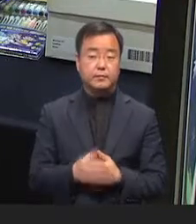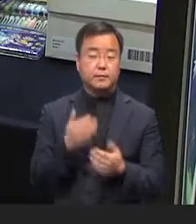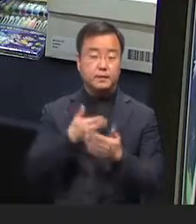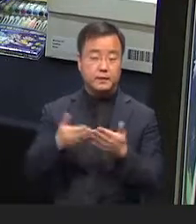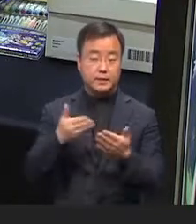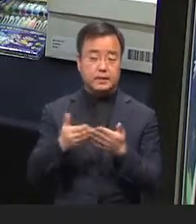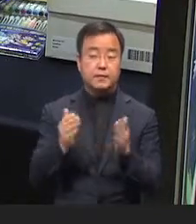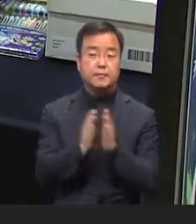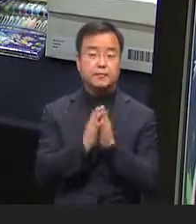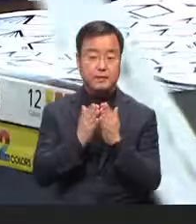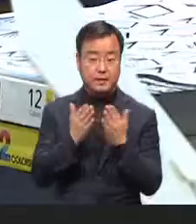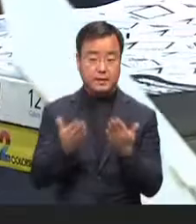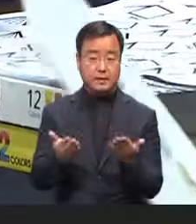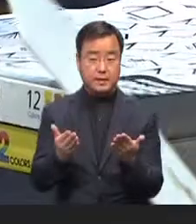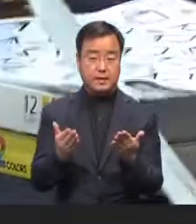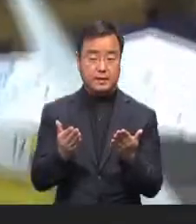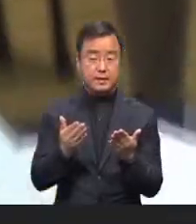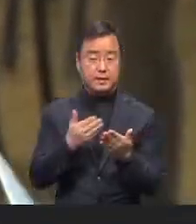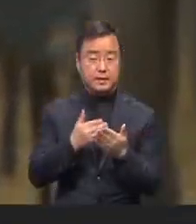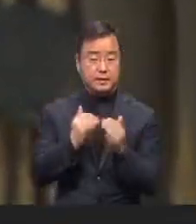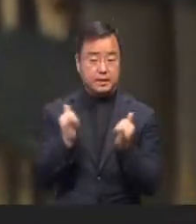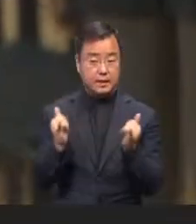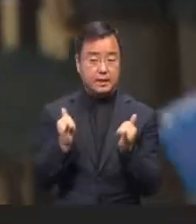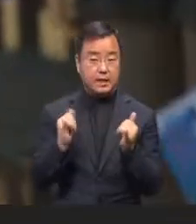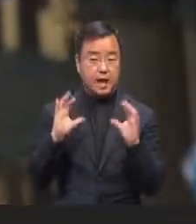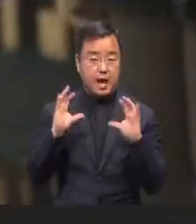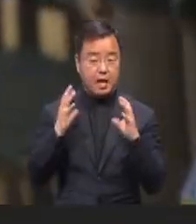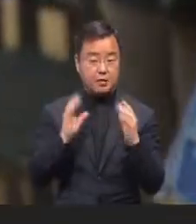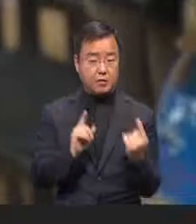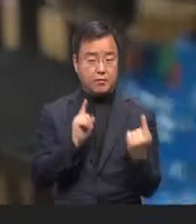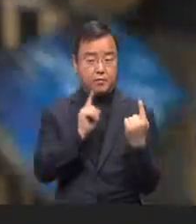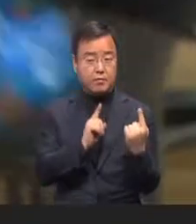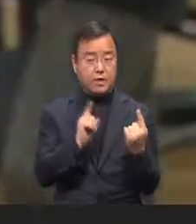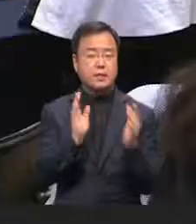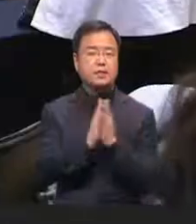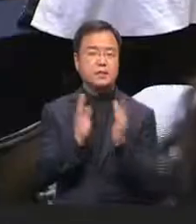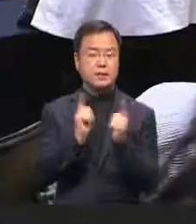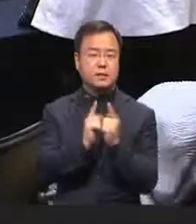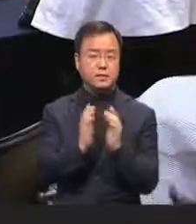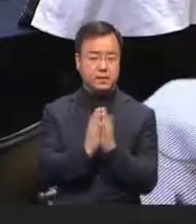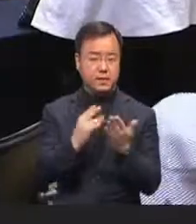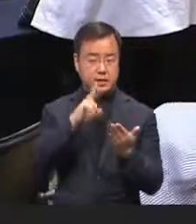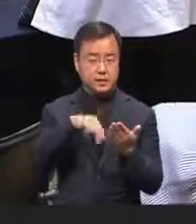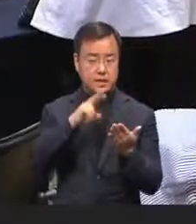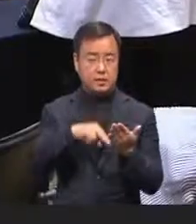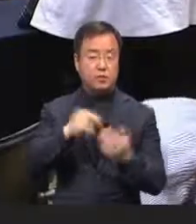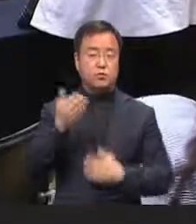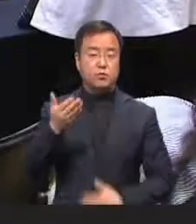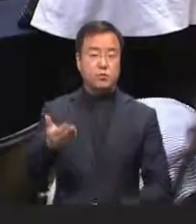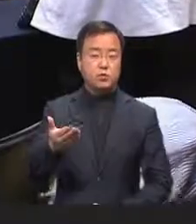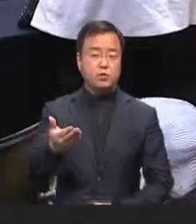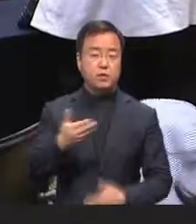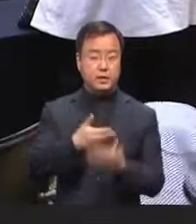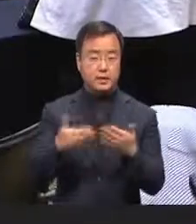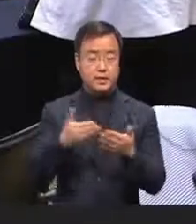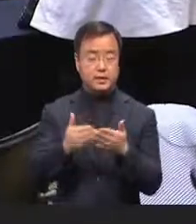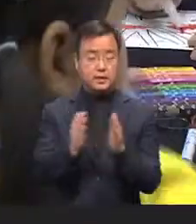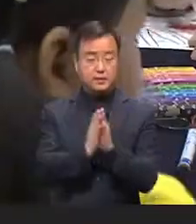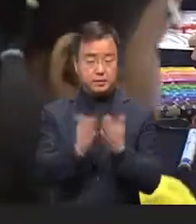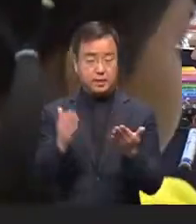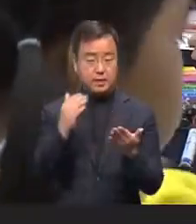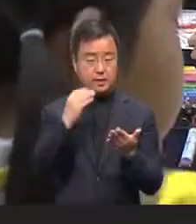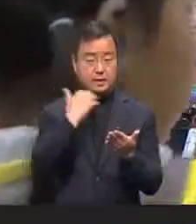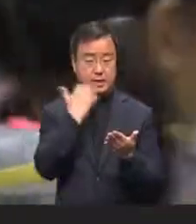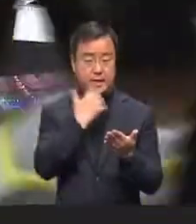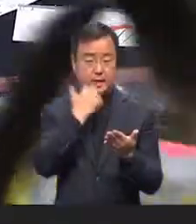그림책 작가들이 아이들과 마주 앉아 직접 책을 읽어줍니다. 그림책의 한 페이지를 색칠하며 나만의